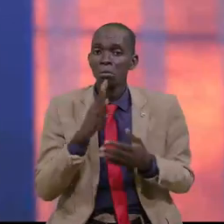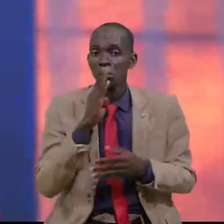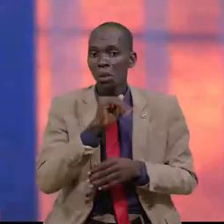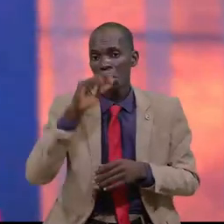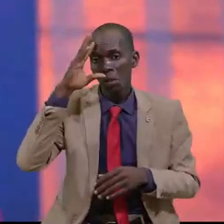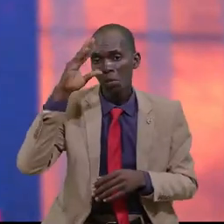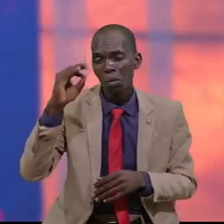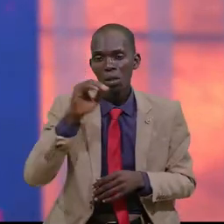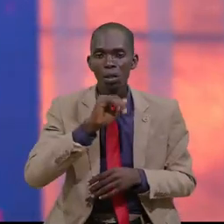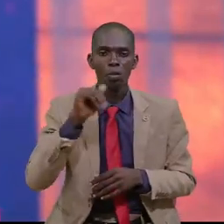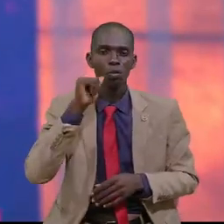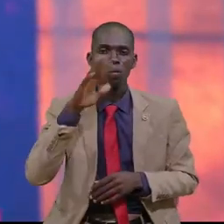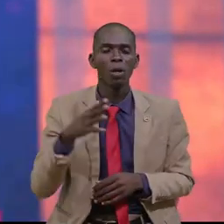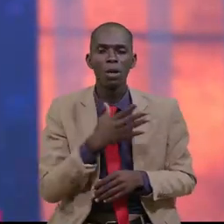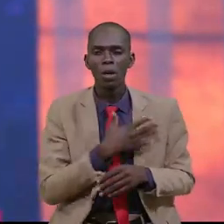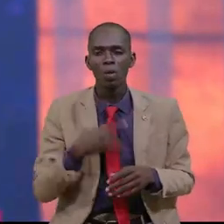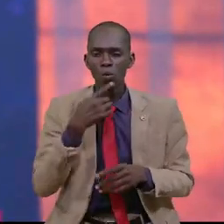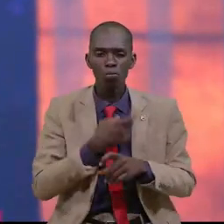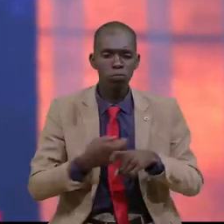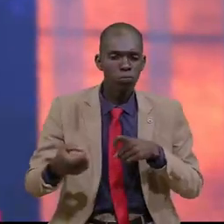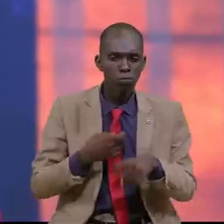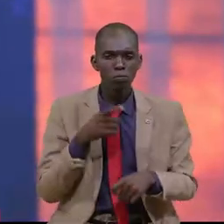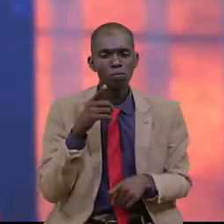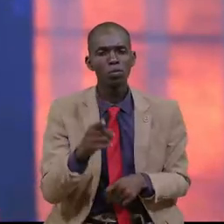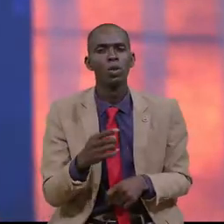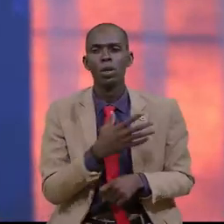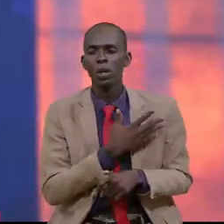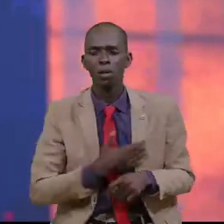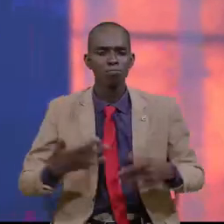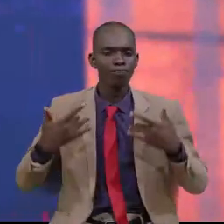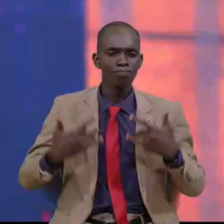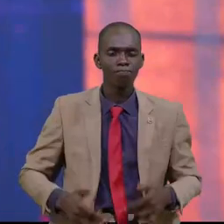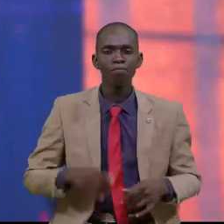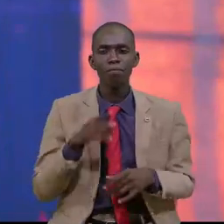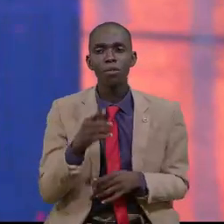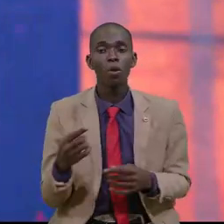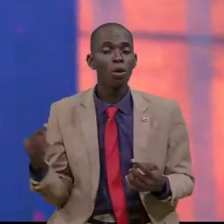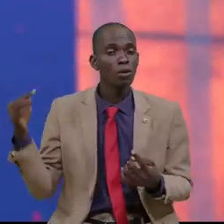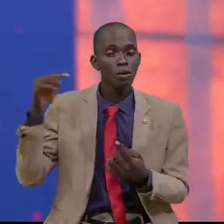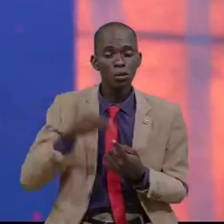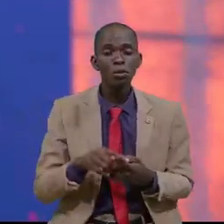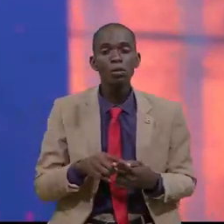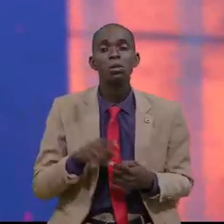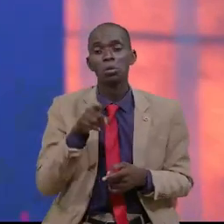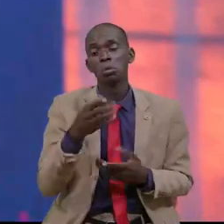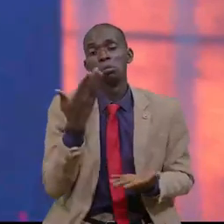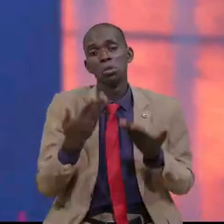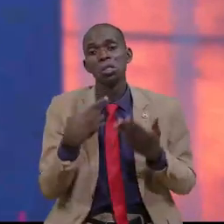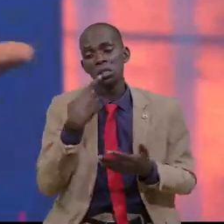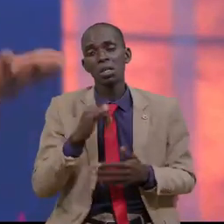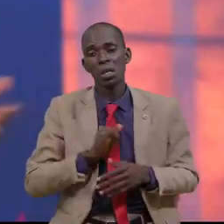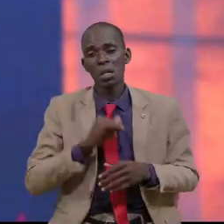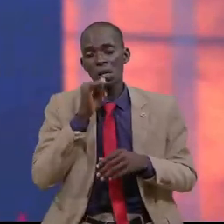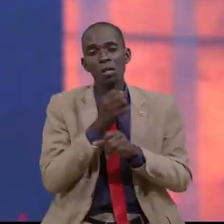peut être une femme. Et qui contrôle ta vie, tu fais taire. Jusqu'à ce que, même si tu proclames